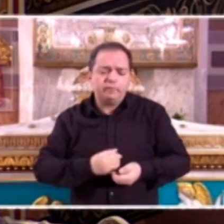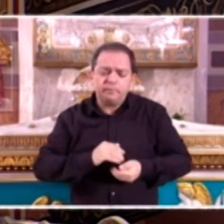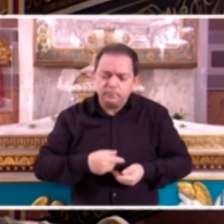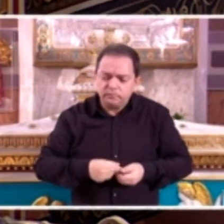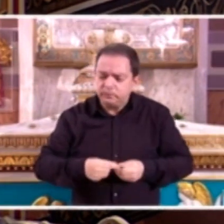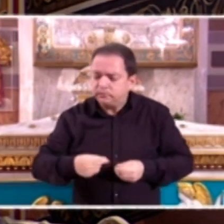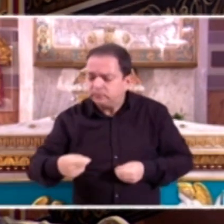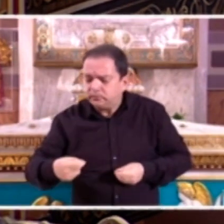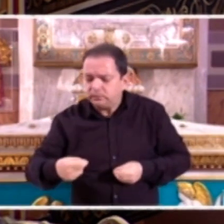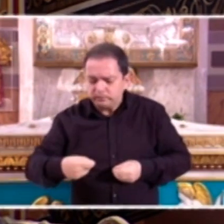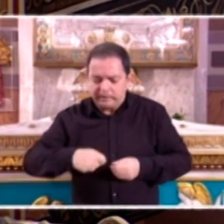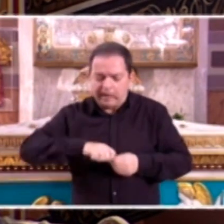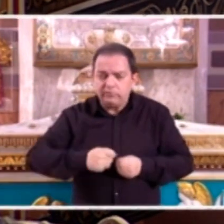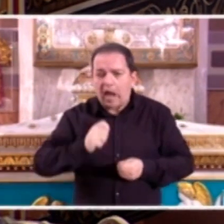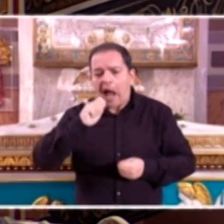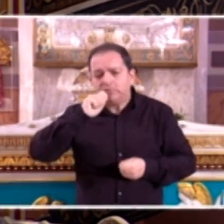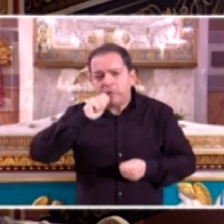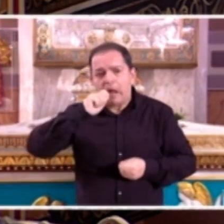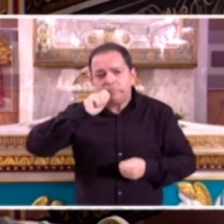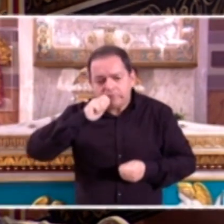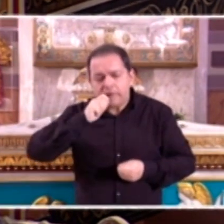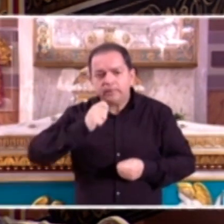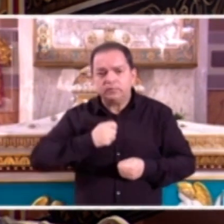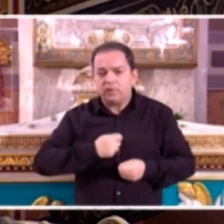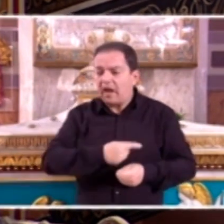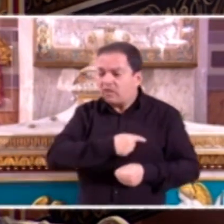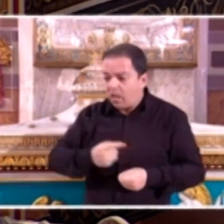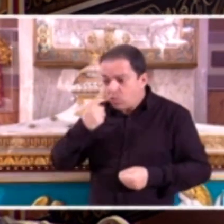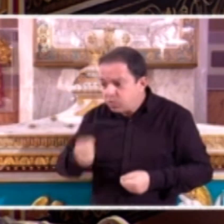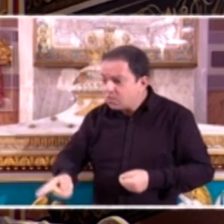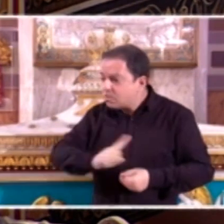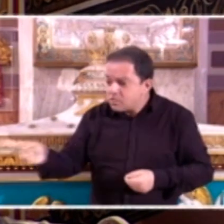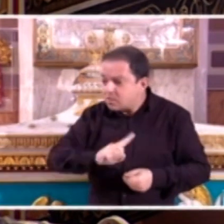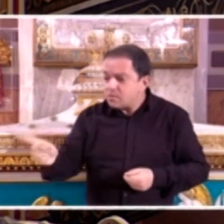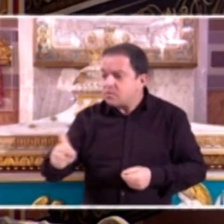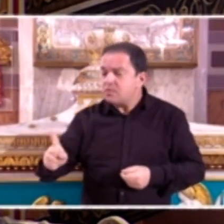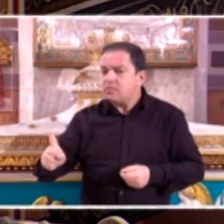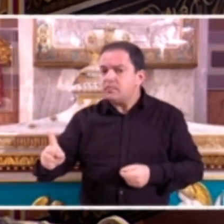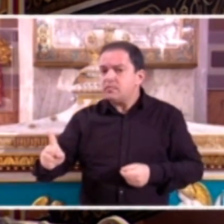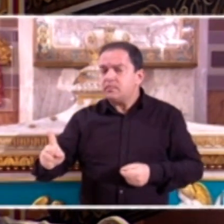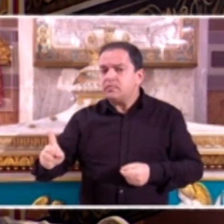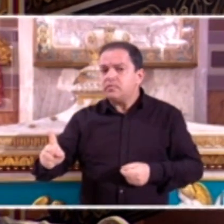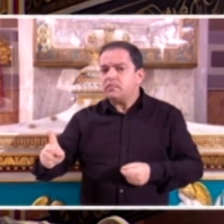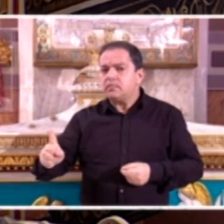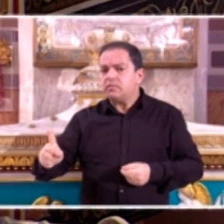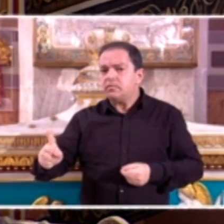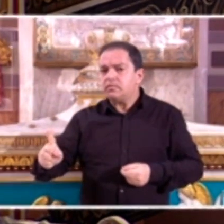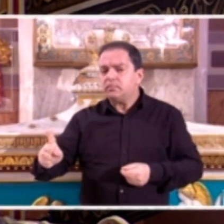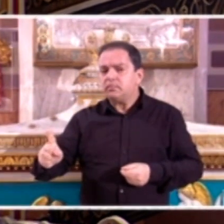την γηλίαν αυτού από των κερατίων όνισθιον